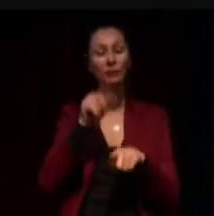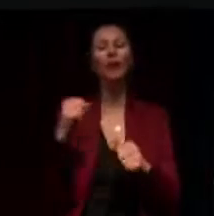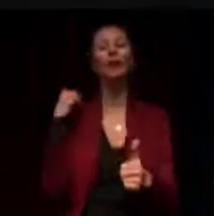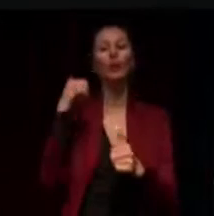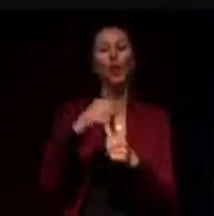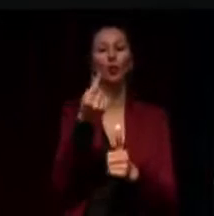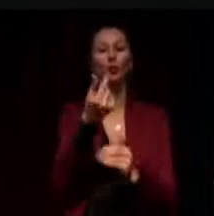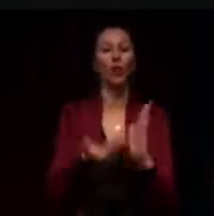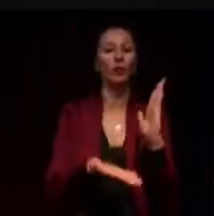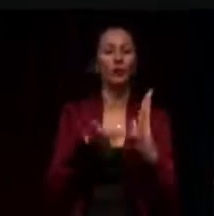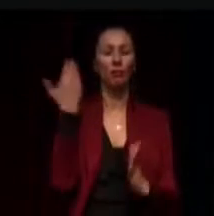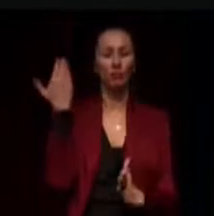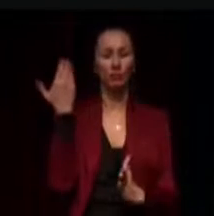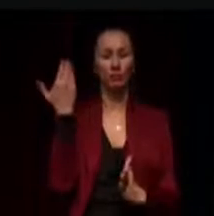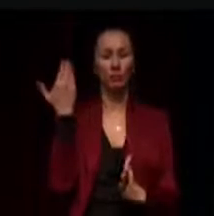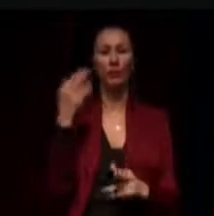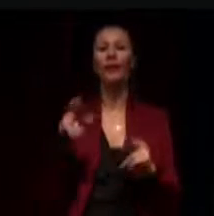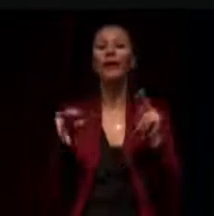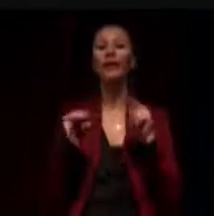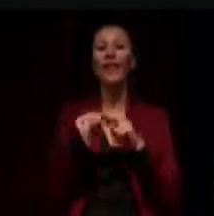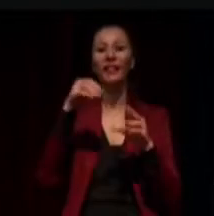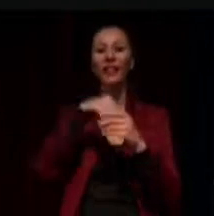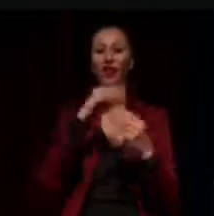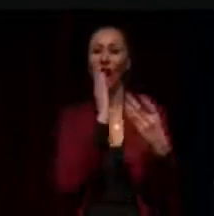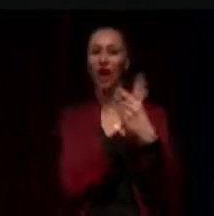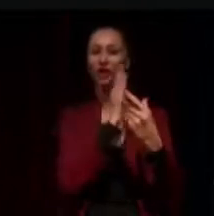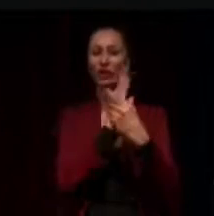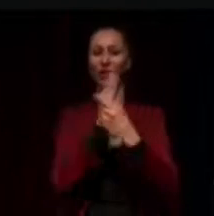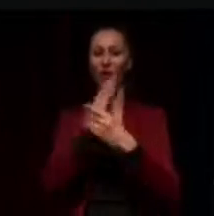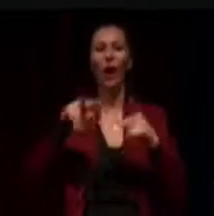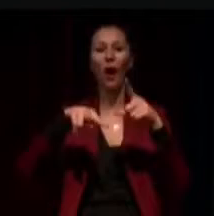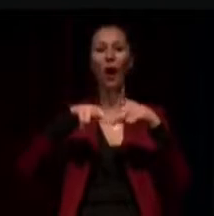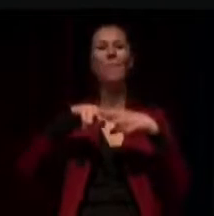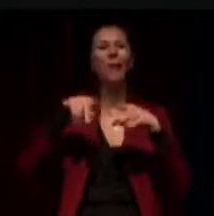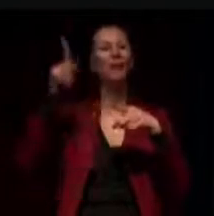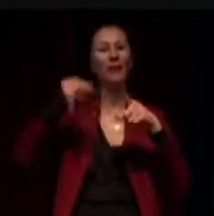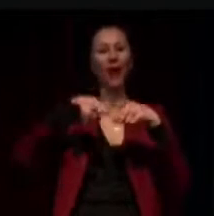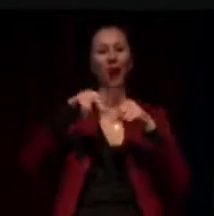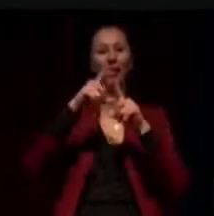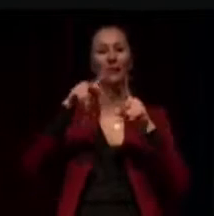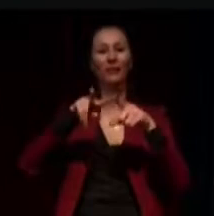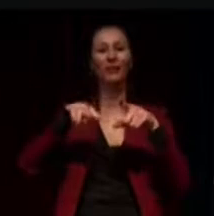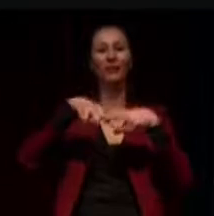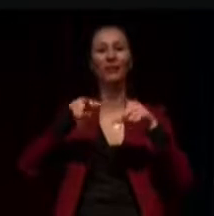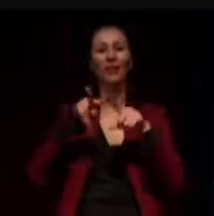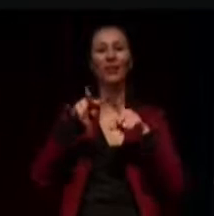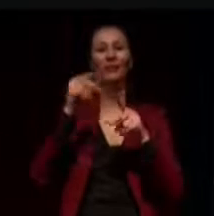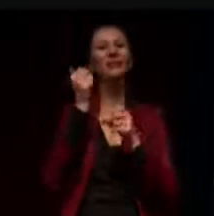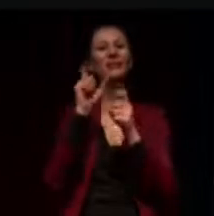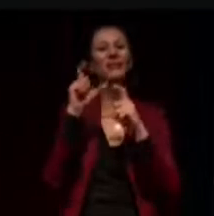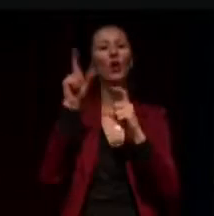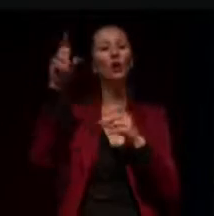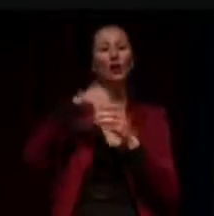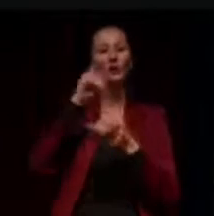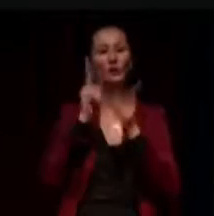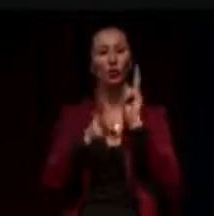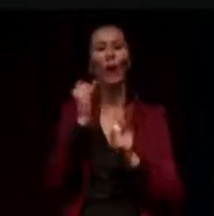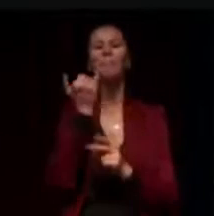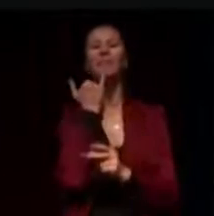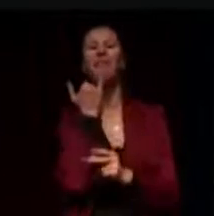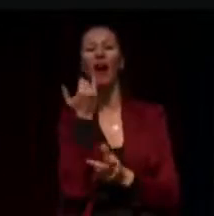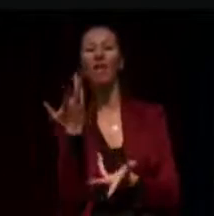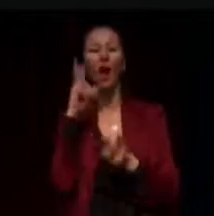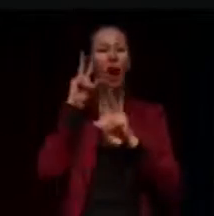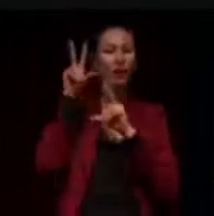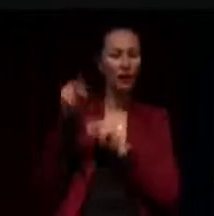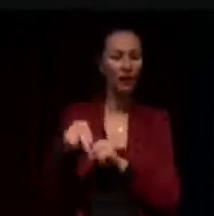yine ücret kaldırıldı. Kent Arşivi'nin, Ahmet Adnan Saygun'un, toplu ulaşımın,